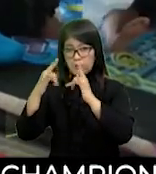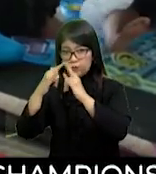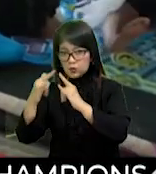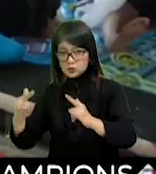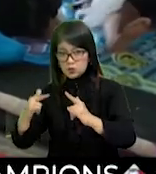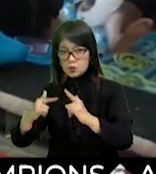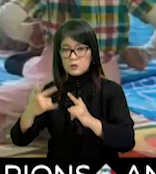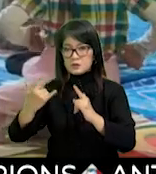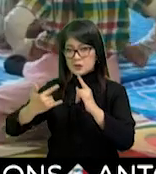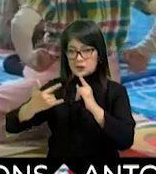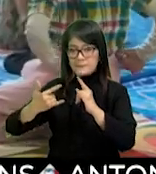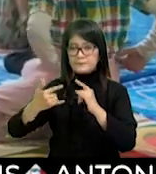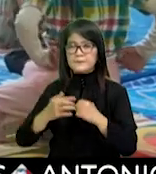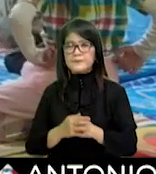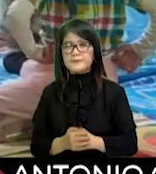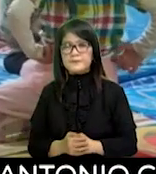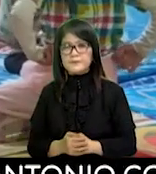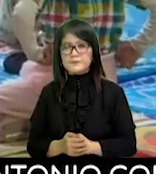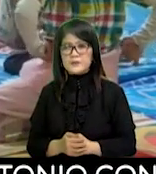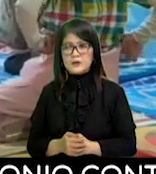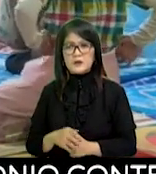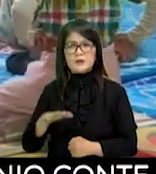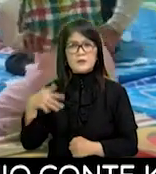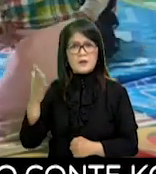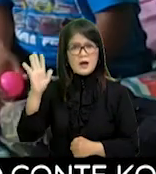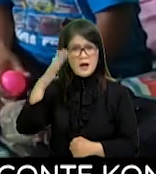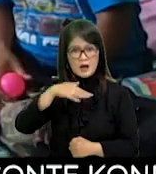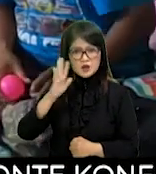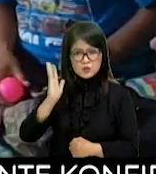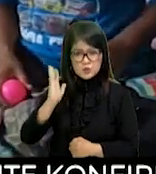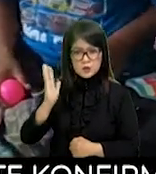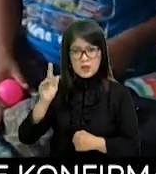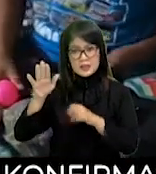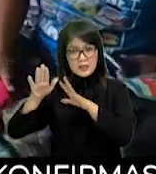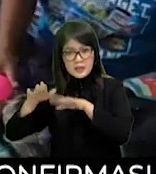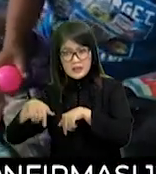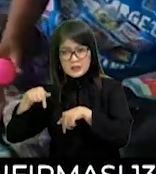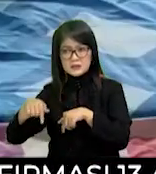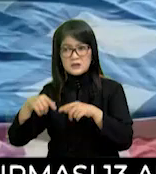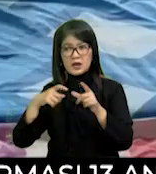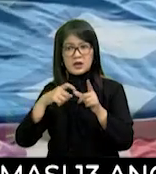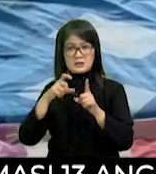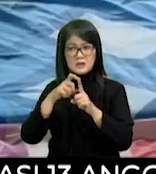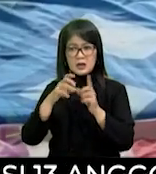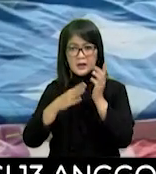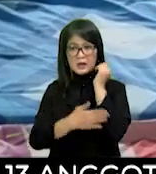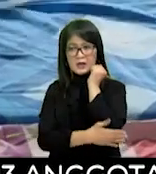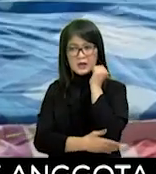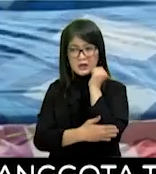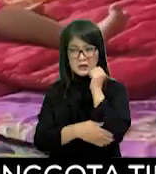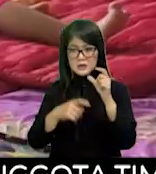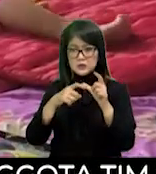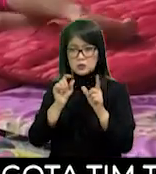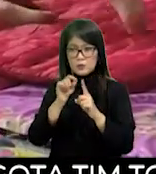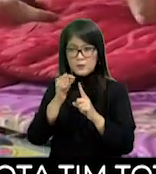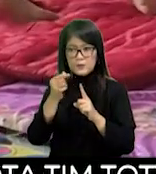pengungsian. Sudah 5 hari para pengungsi menempati posko pengungsian di SD Negeri Supit Urang. Para pengungsi